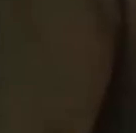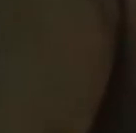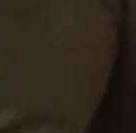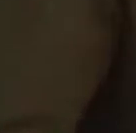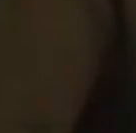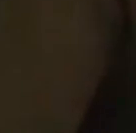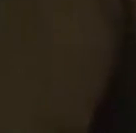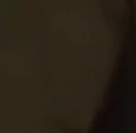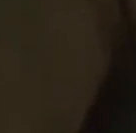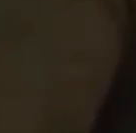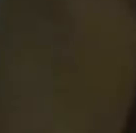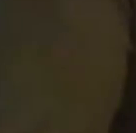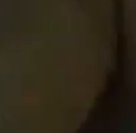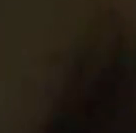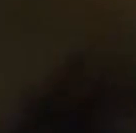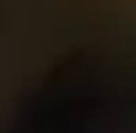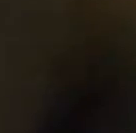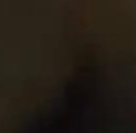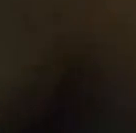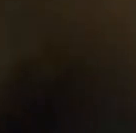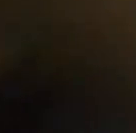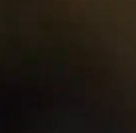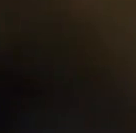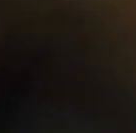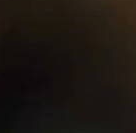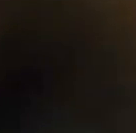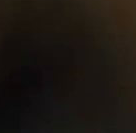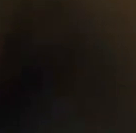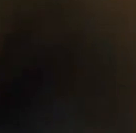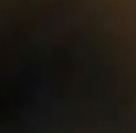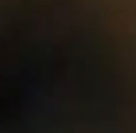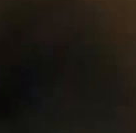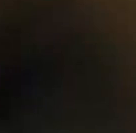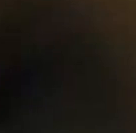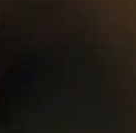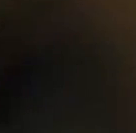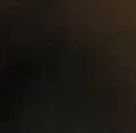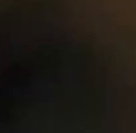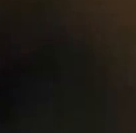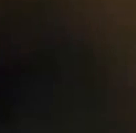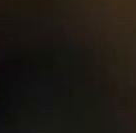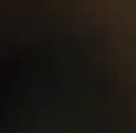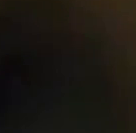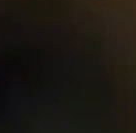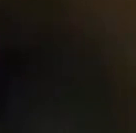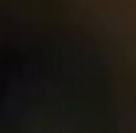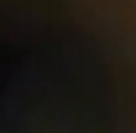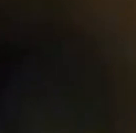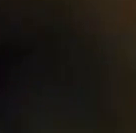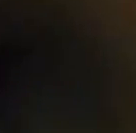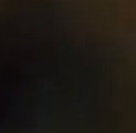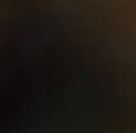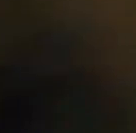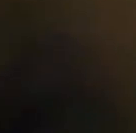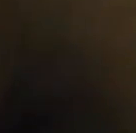באופוזיציה שאומרים שהוא צריך להתפטר עוד לפני שיש כתב אישום, אם בכלל. אבל הם תמיד אומרים, כי זה העניין, שאדם נחקר הוא עדיין לא אשם בשום